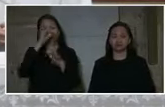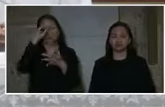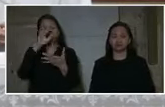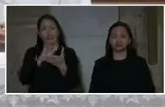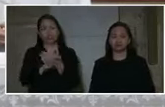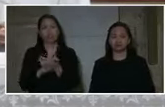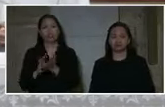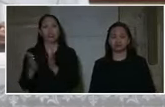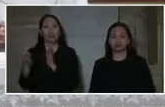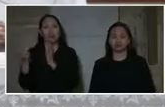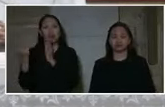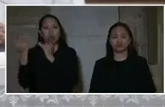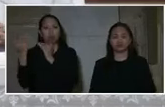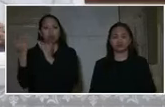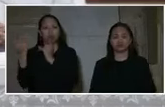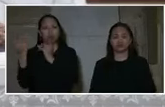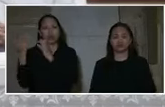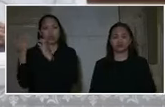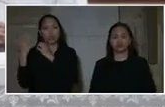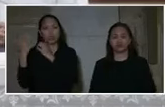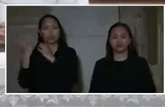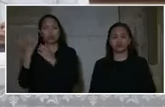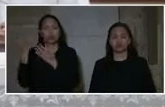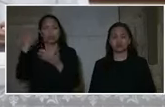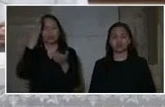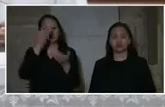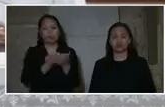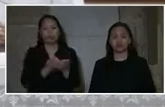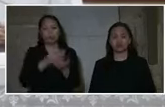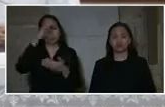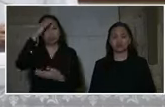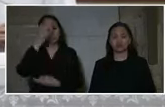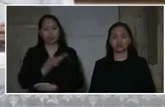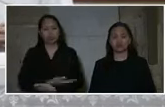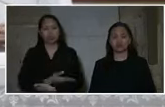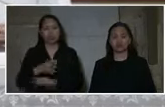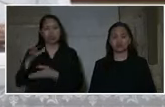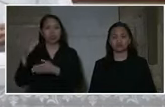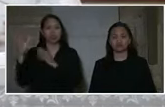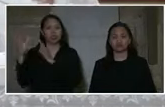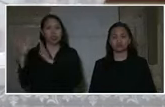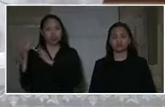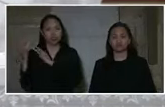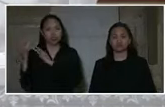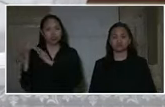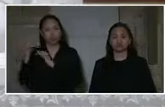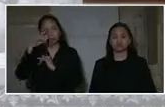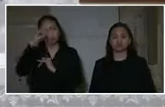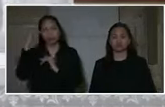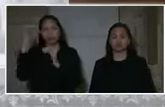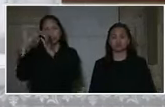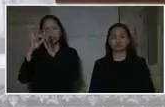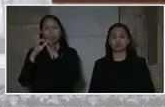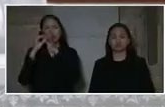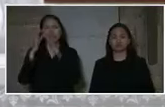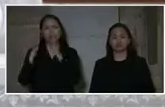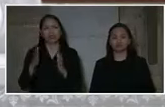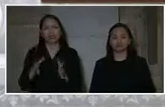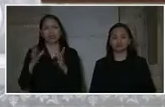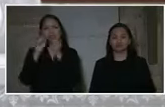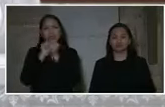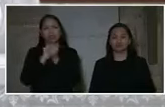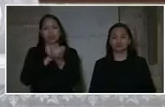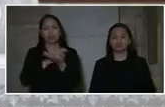asahan sa darating mong anak na aming hinihintay, sapagkat siya ang namamagitan kasama ng